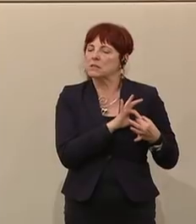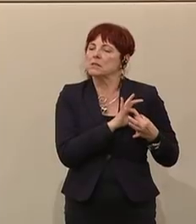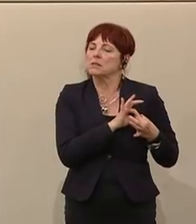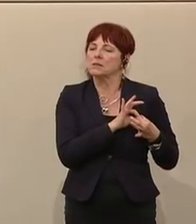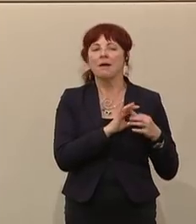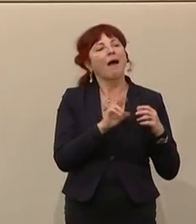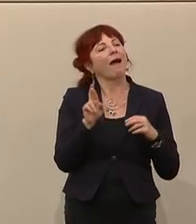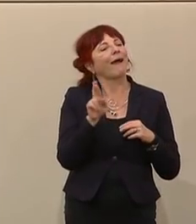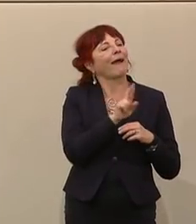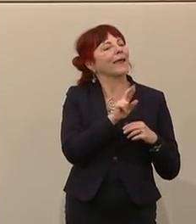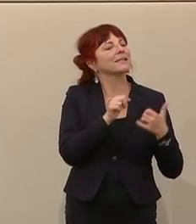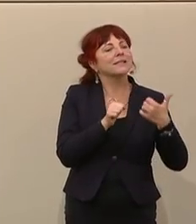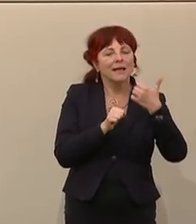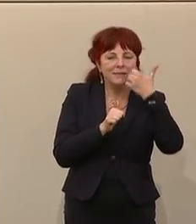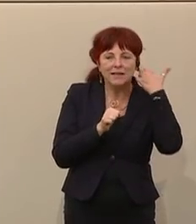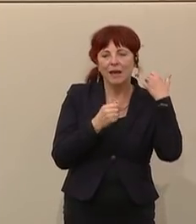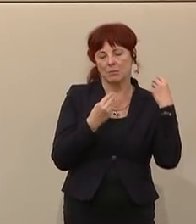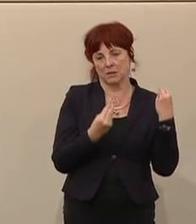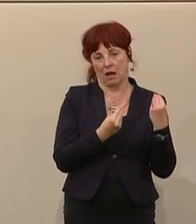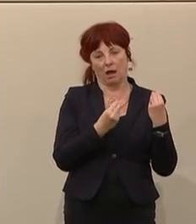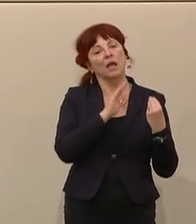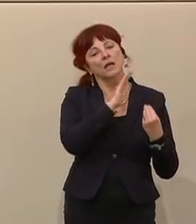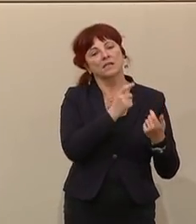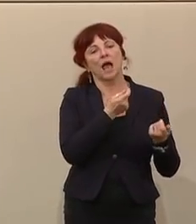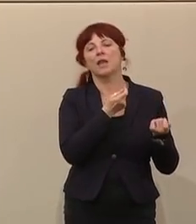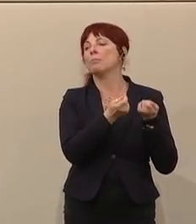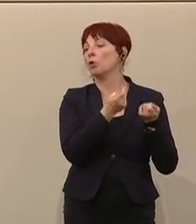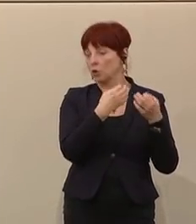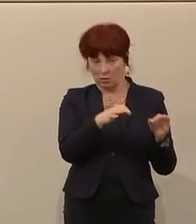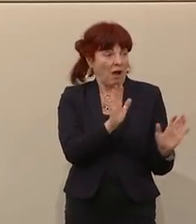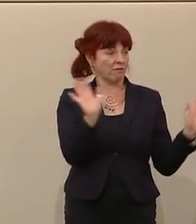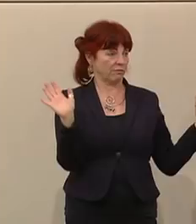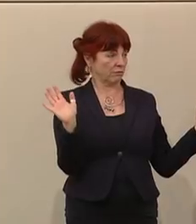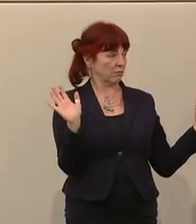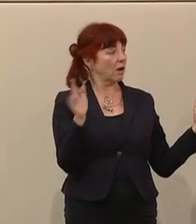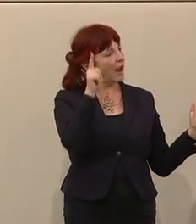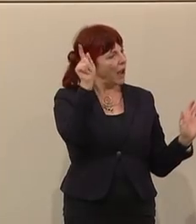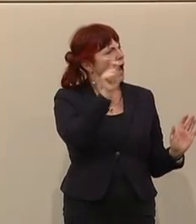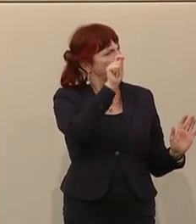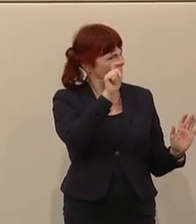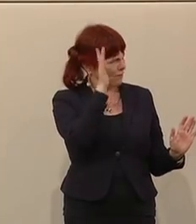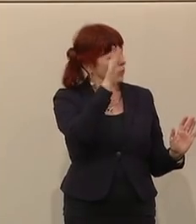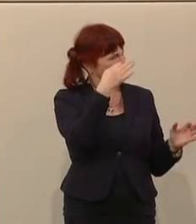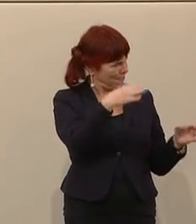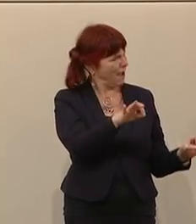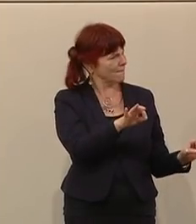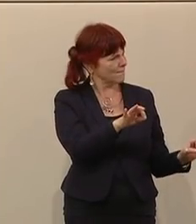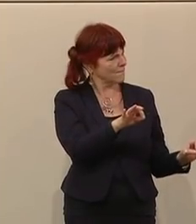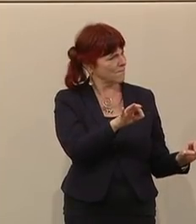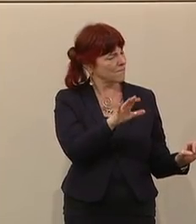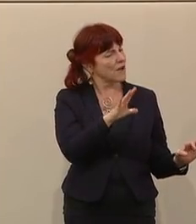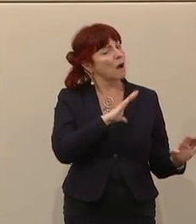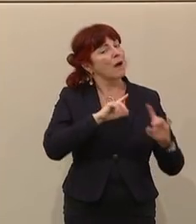Kreisen hier seine Politik macht. Das darf er. Er ist dazu legitimiert und er ist auch dazu gewählt. Ich habe ein ganz anderes